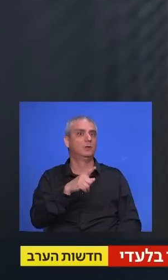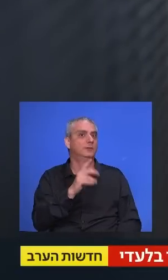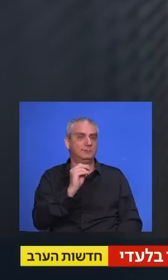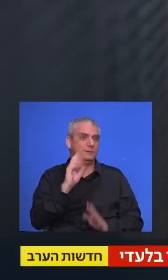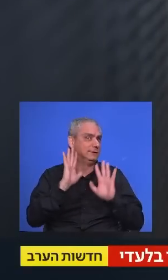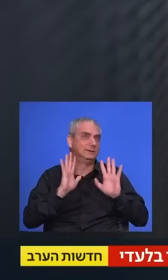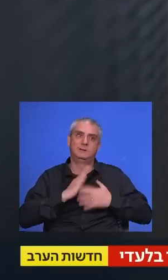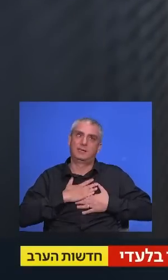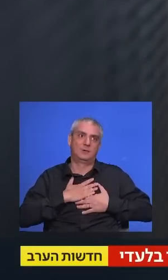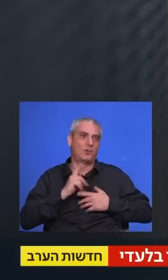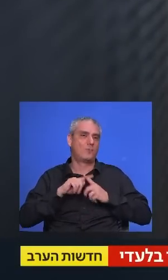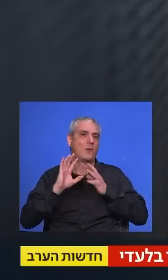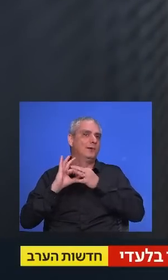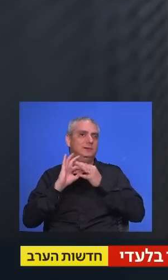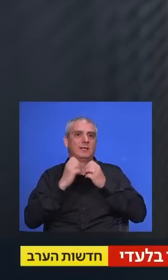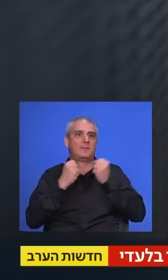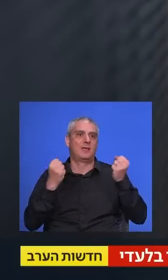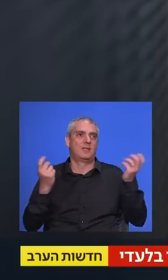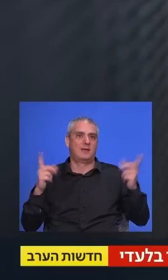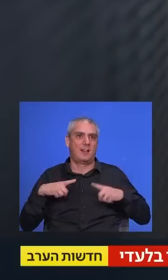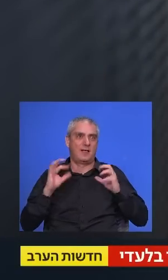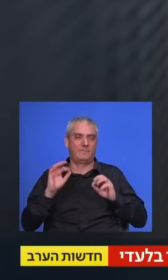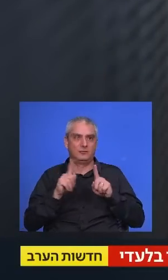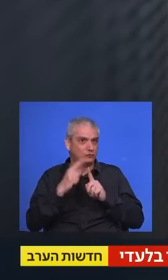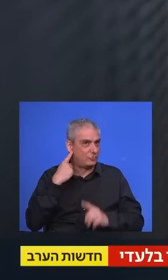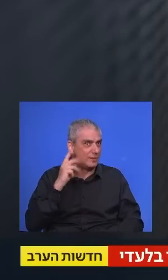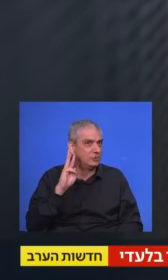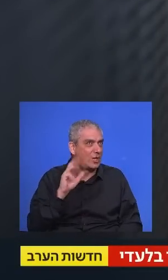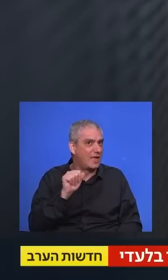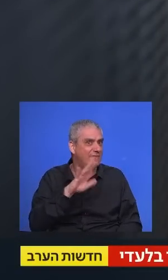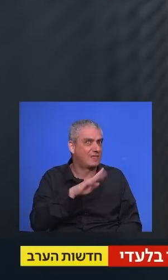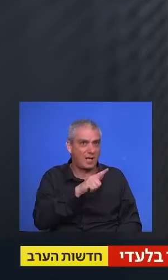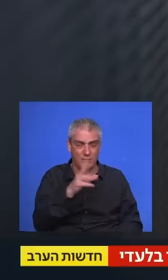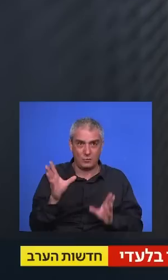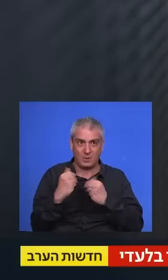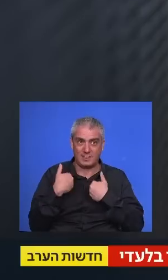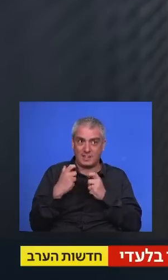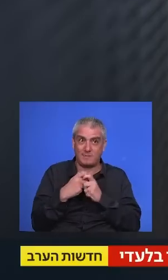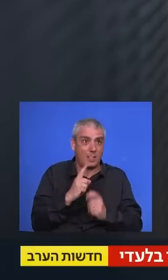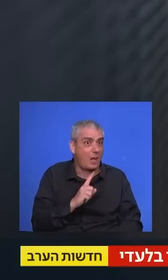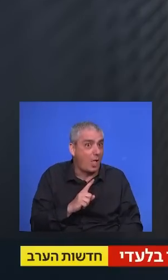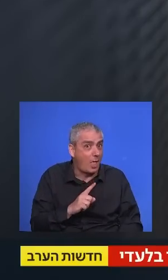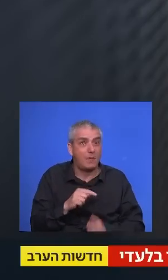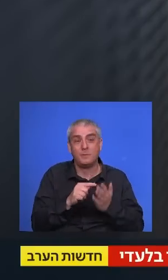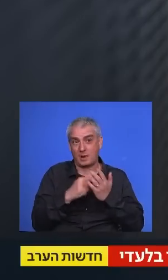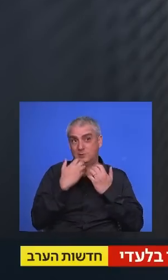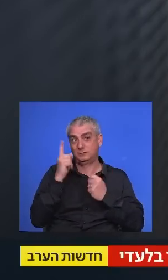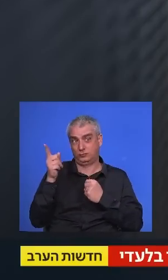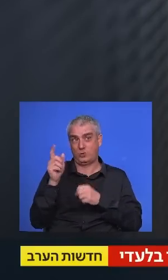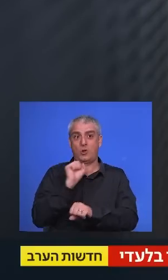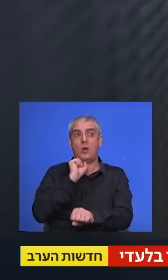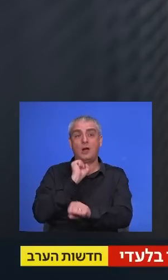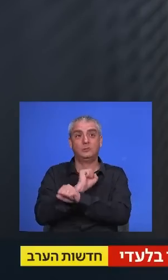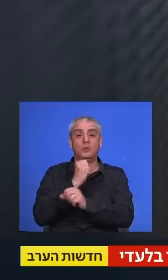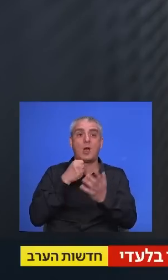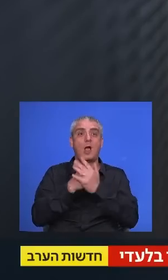סרט, כמו סדרת בטח פה בלייב. שמעת על שי אביטל, אהבתי בתא? לא. כן, הוא גם בגלל הסיפור שלו,